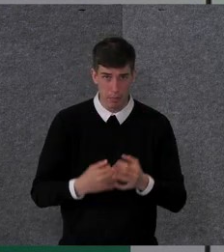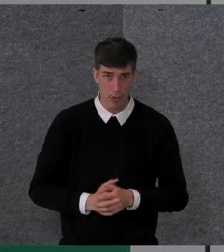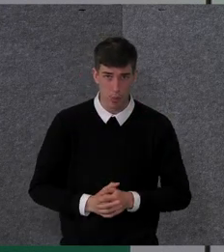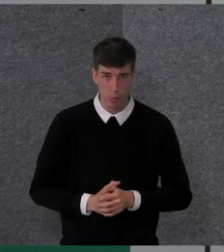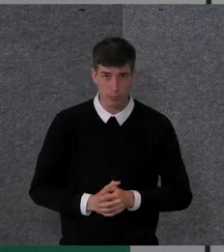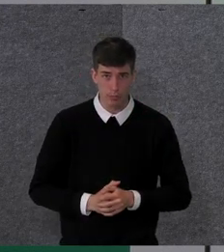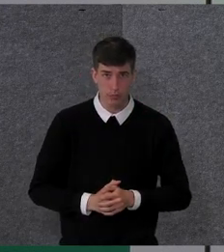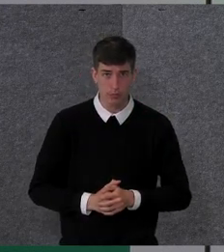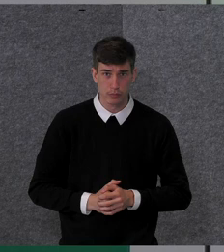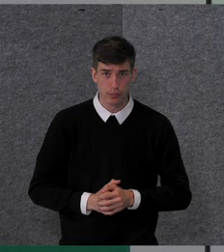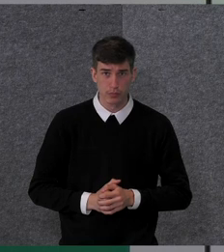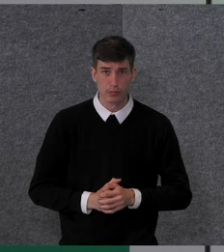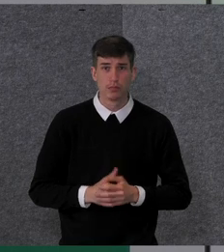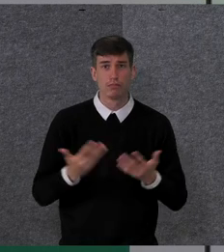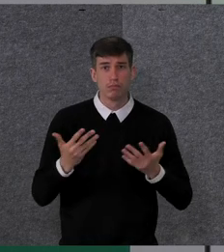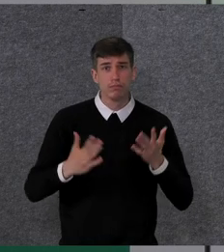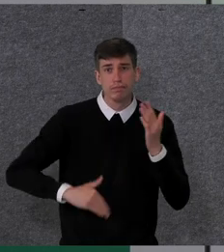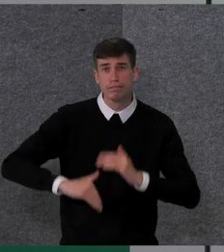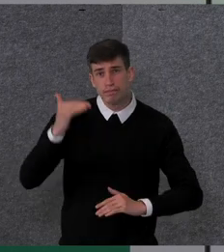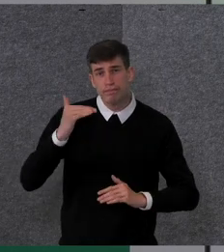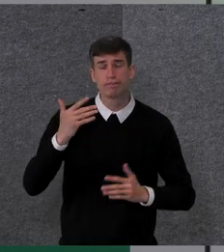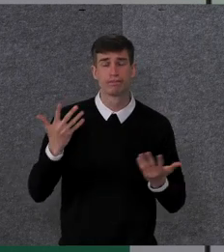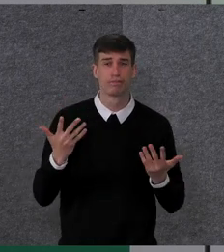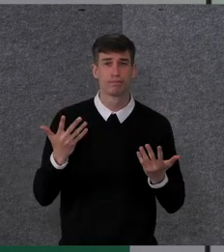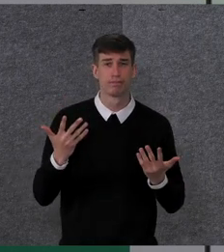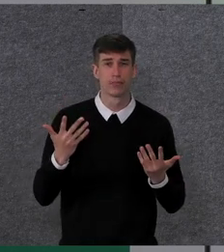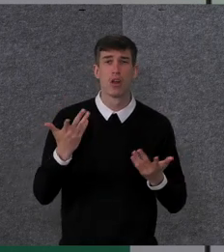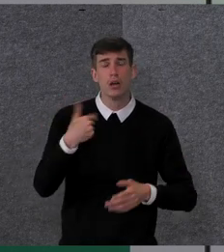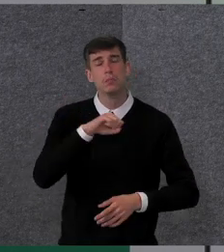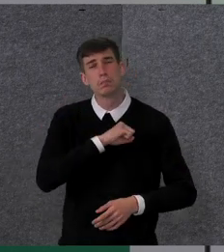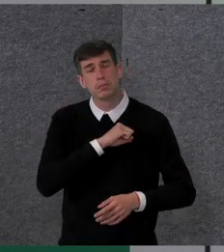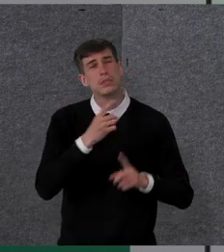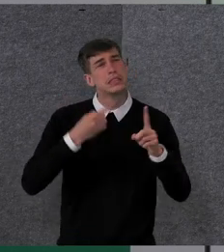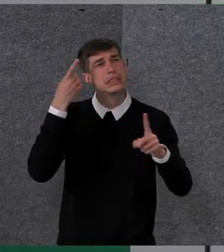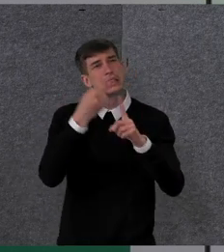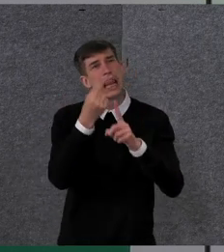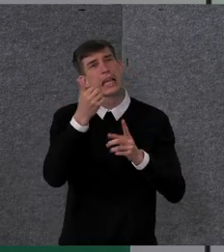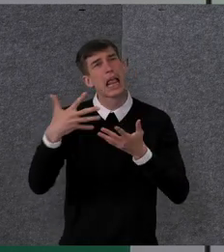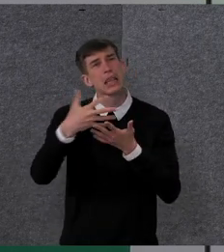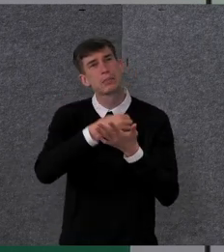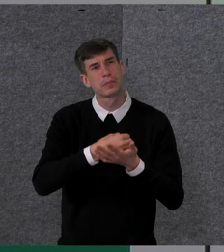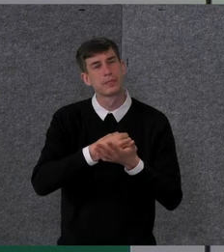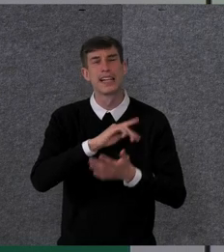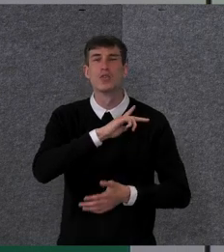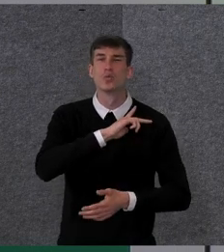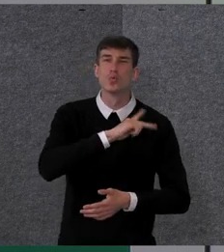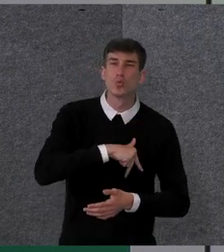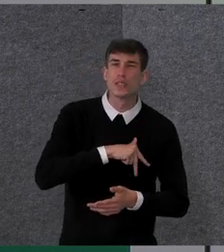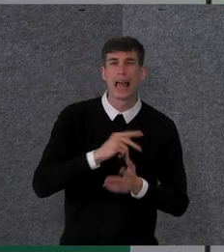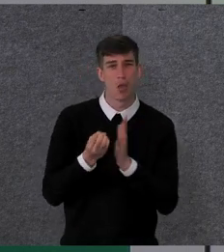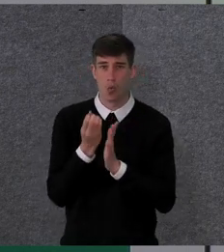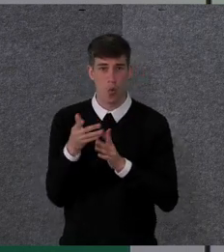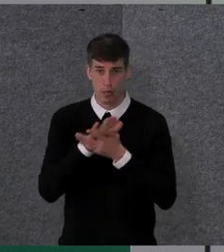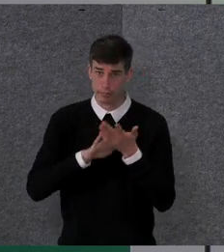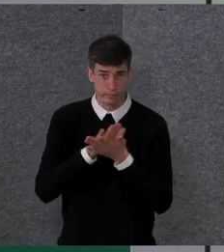durch eine falsche, durch eine rein auf Wachstum, durch eine rein auf Profit setzende Politik gemacht, unsozial und